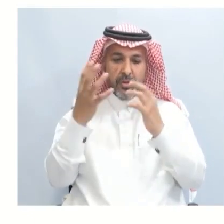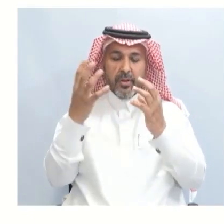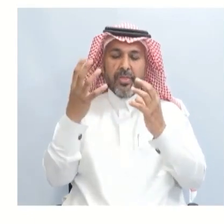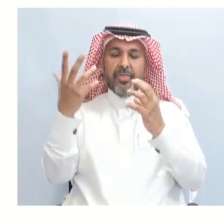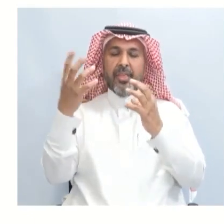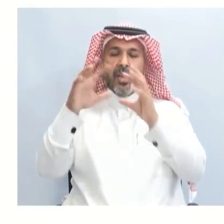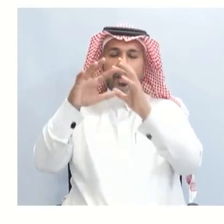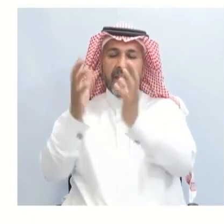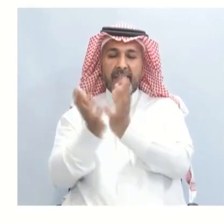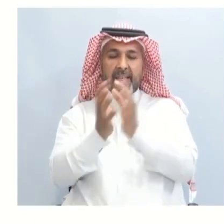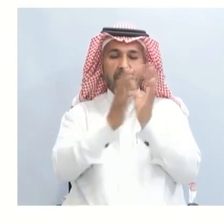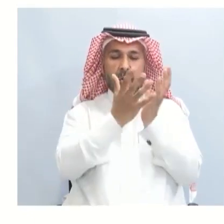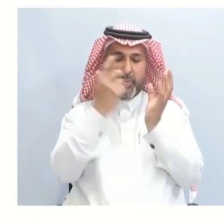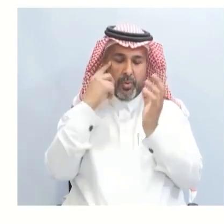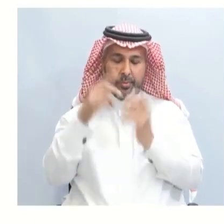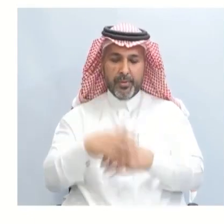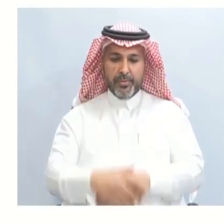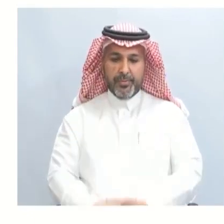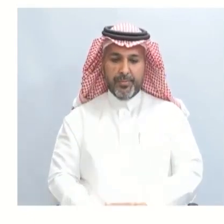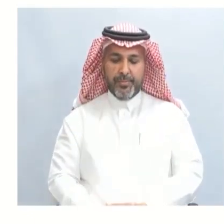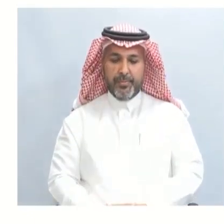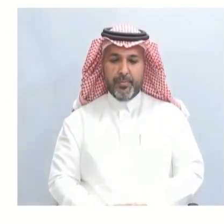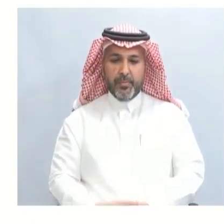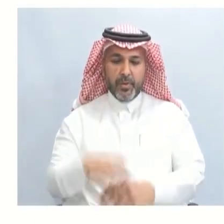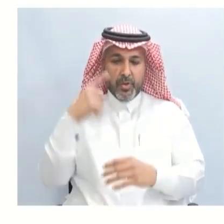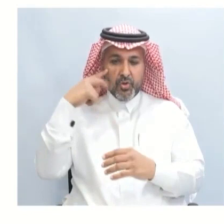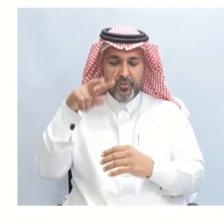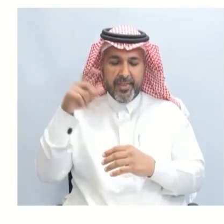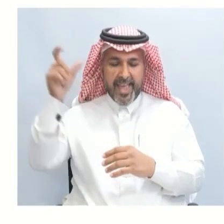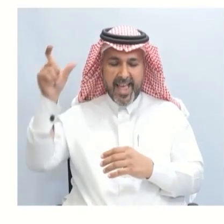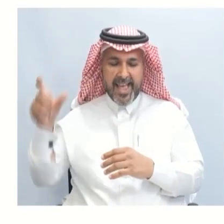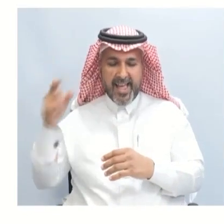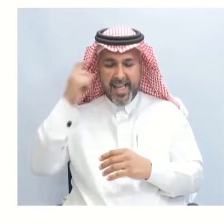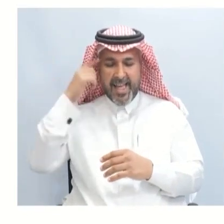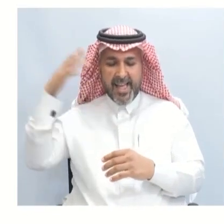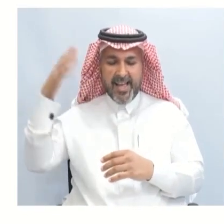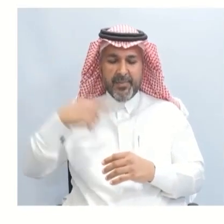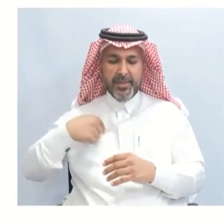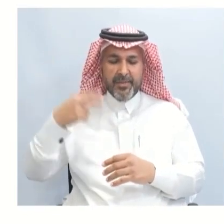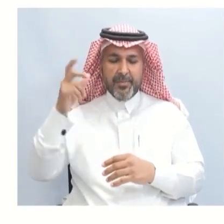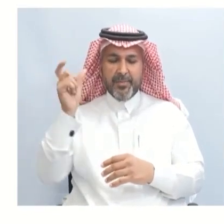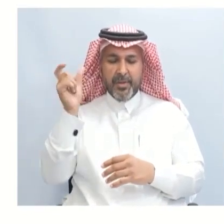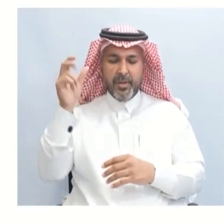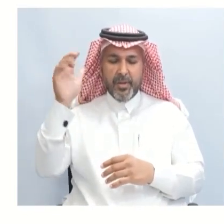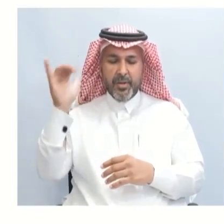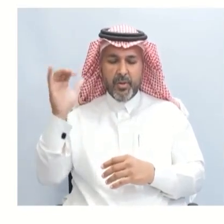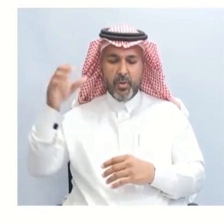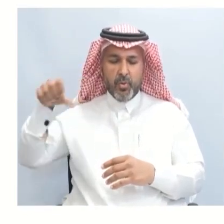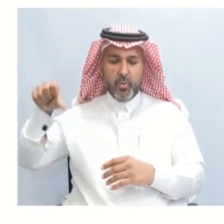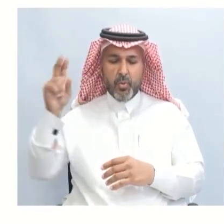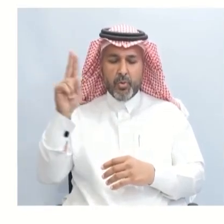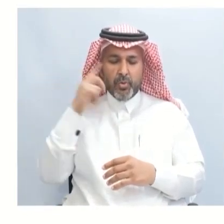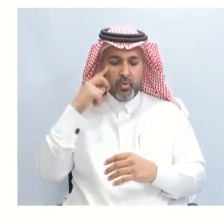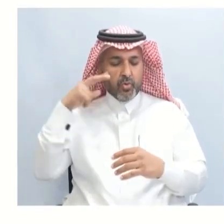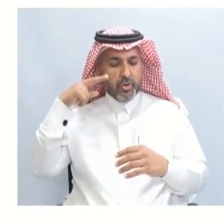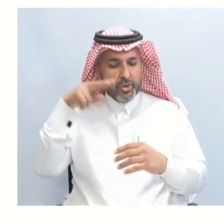كرتين لاحظ نيوتن خلال دراسته ومراقبته للكواكب ان هناك علاقه ما